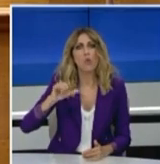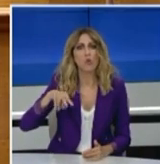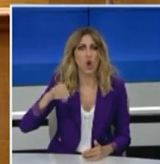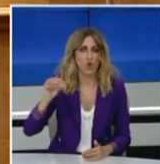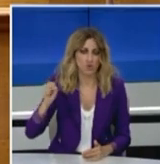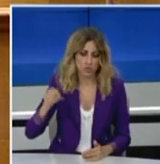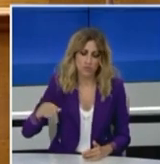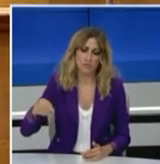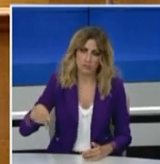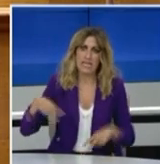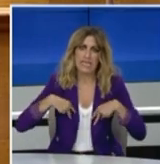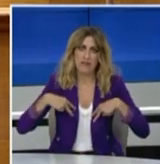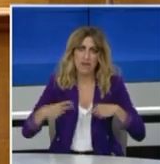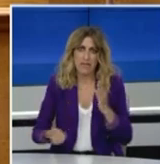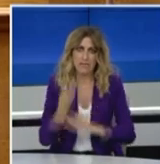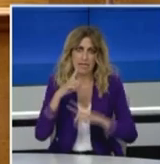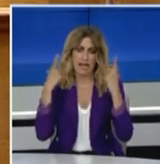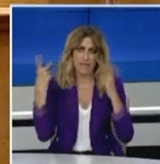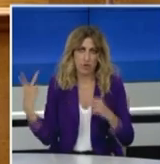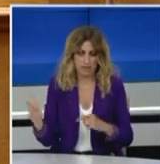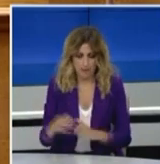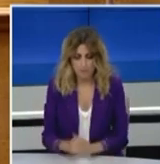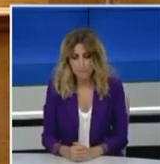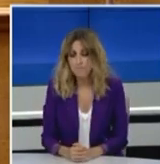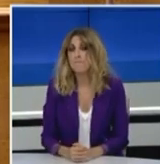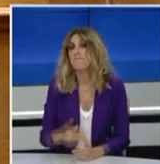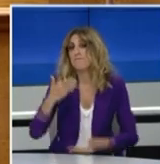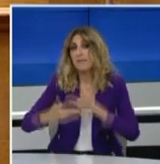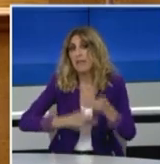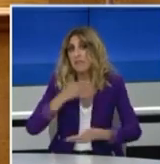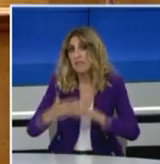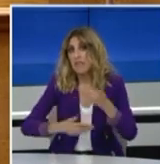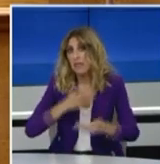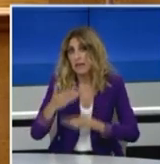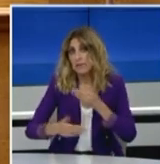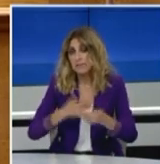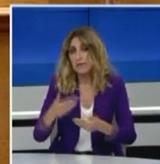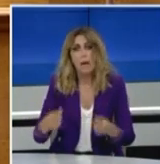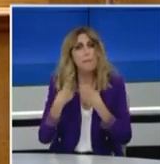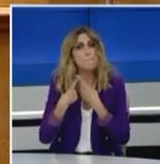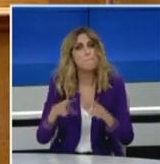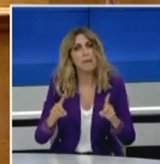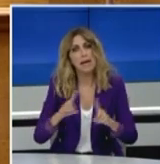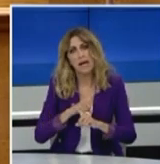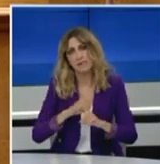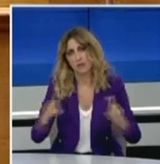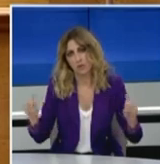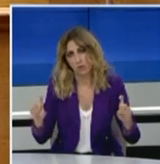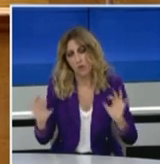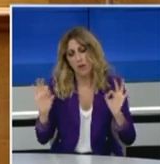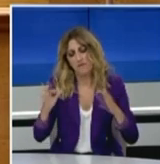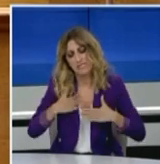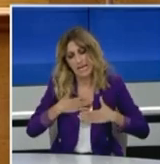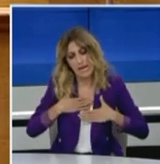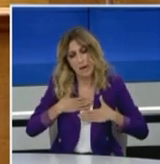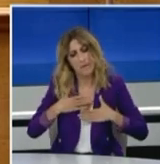Δημοκρατίας. Ποιο είναι το περίεργο στην όλη διαδικασία? Φαινομενικά περίεργο δηλαδή, αλλά για μας καθόλου